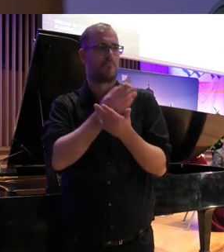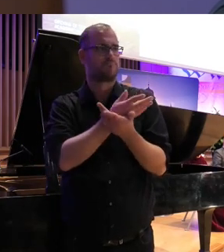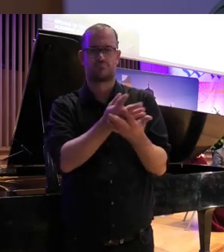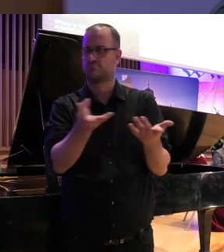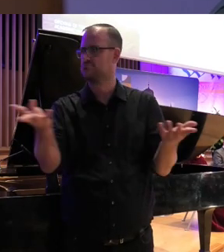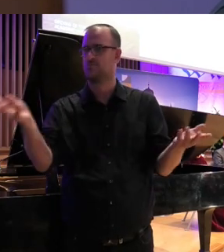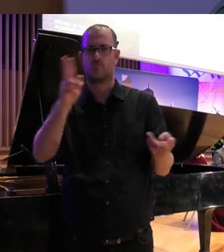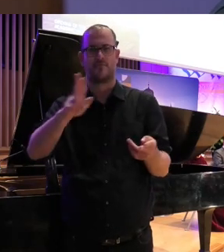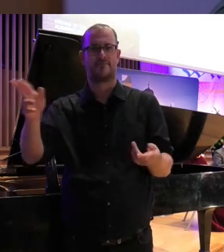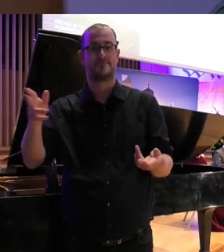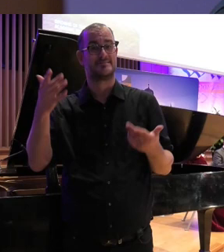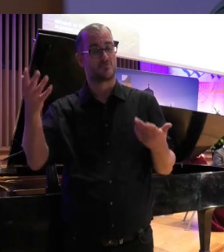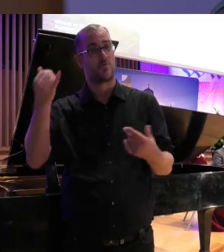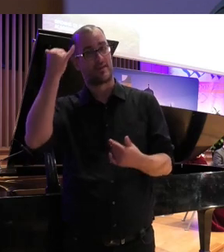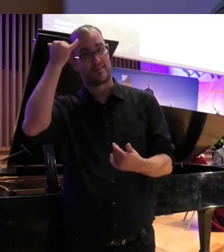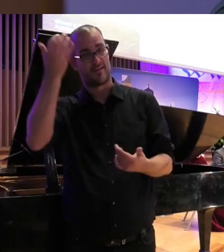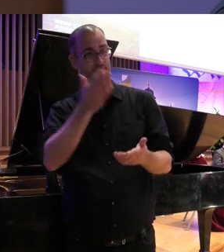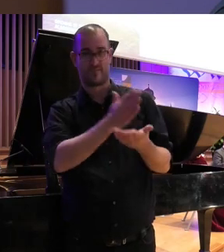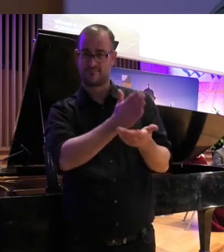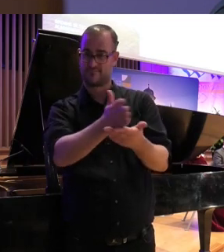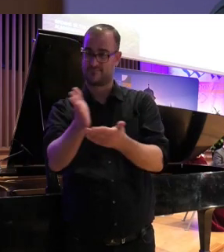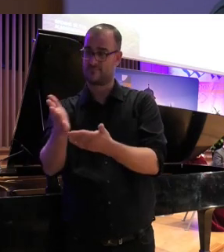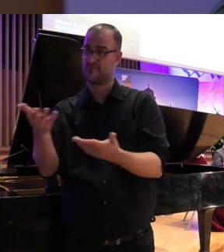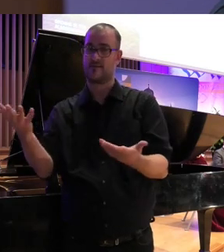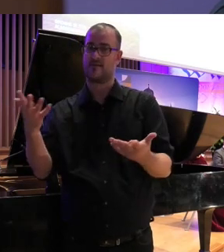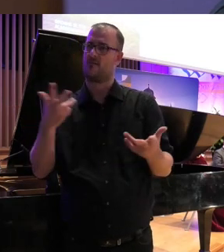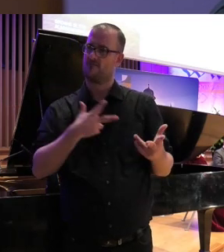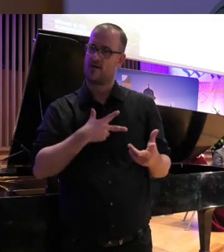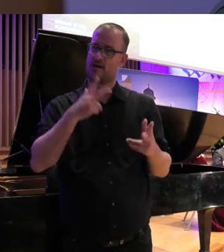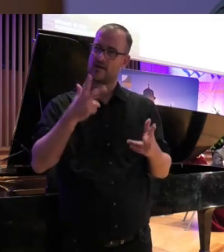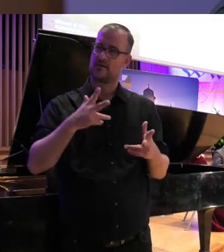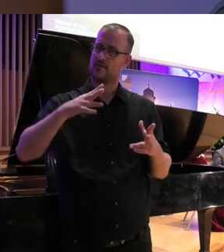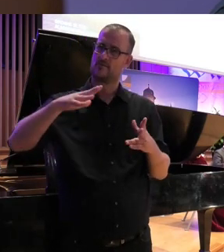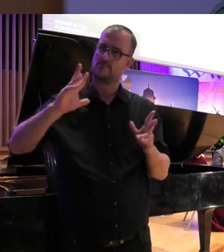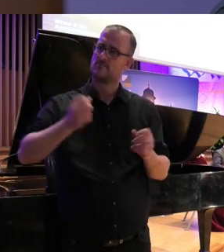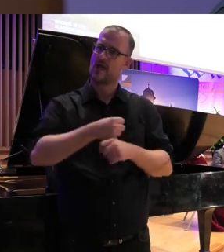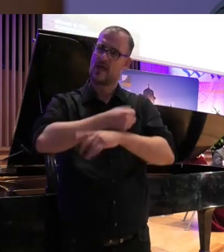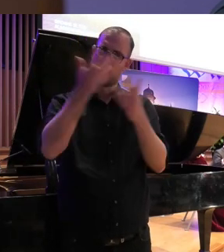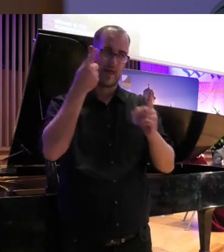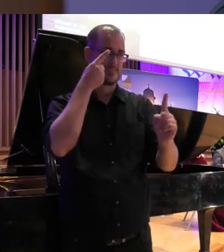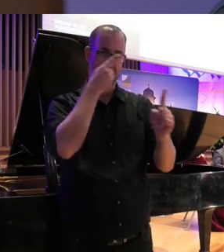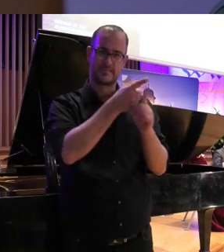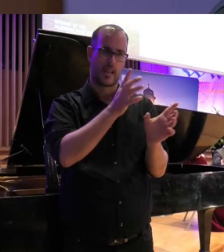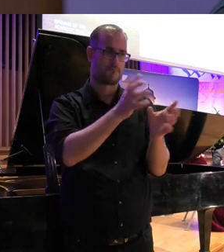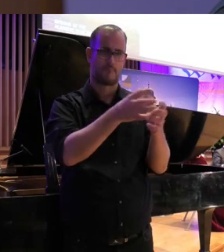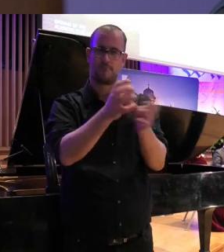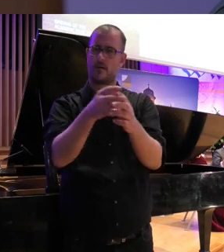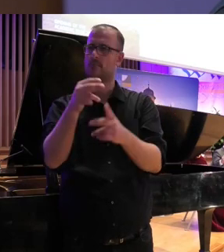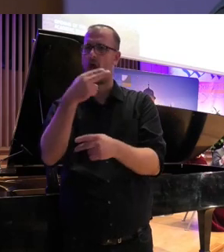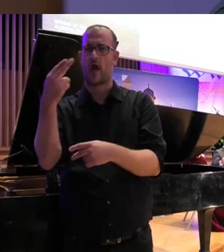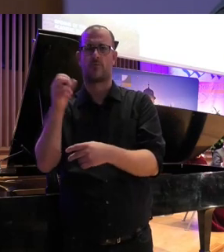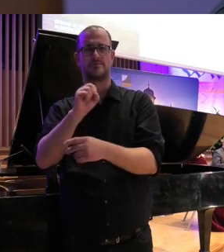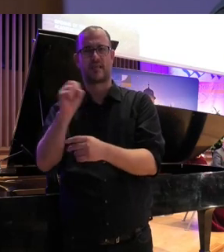ist eigentlich, lass uns doch mal diese verteilte Exzellenz wirklich in Schools bündeln, die das klare Ziel haben, mit Harvard und